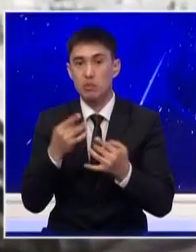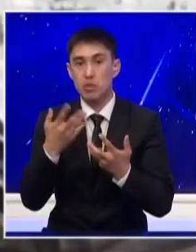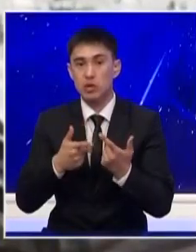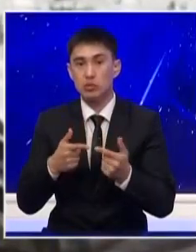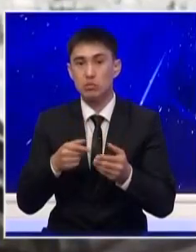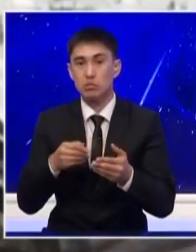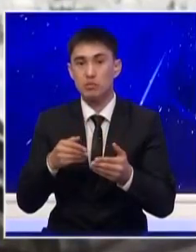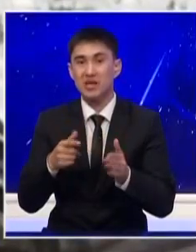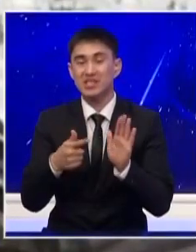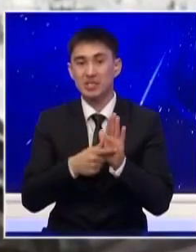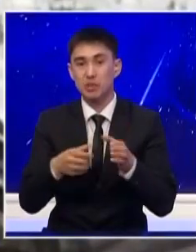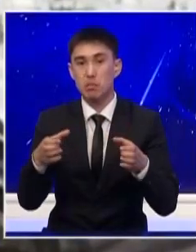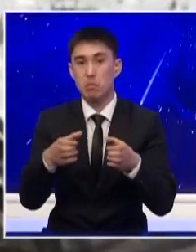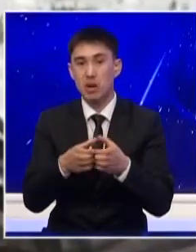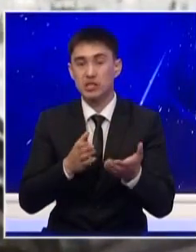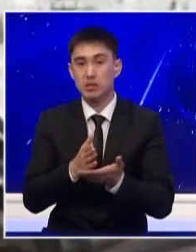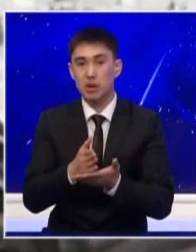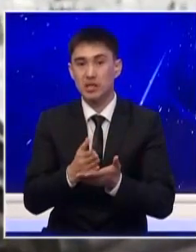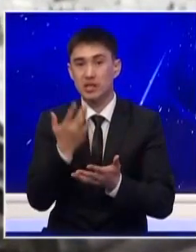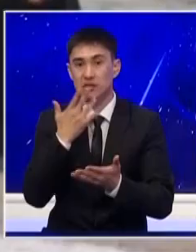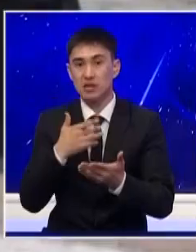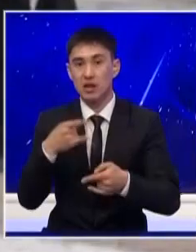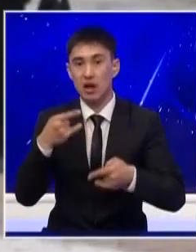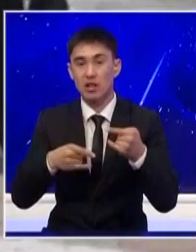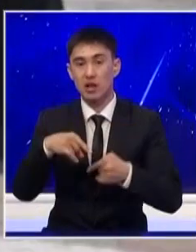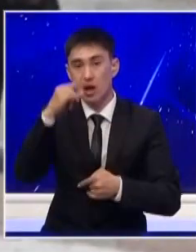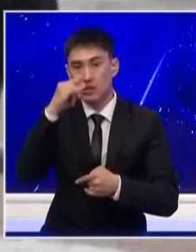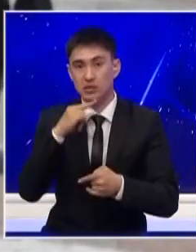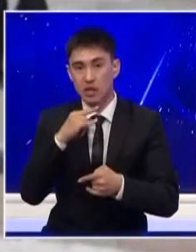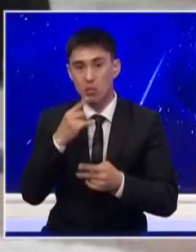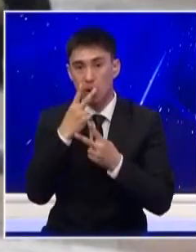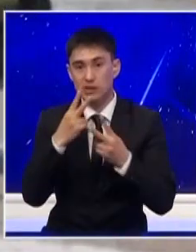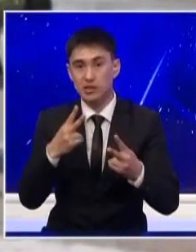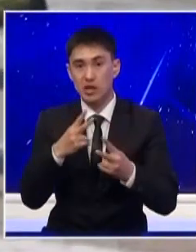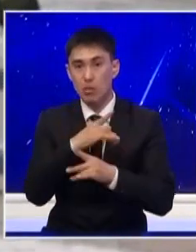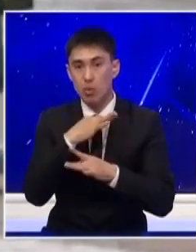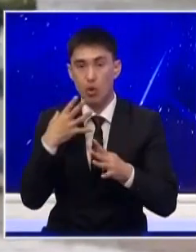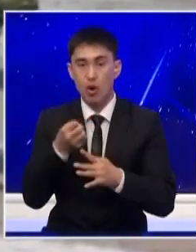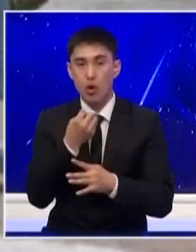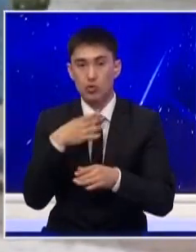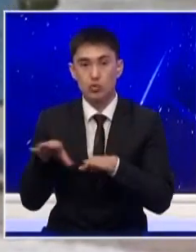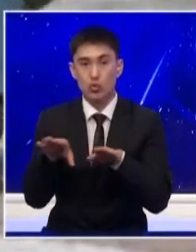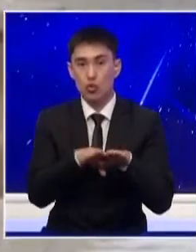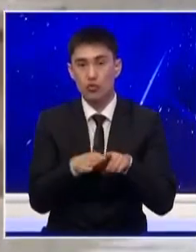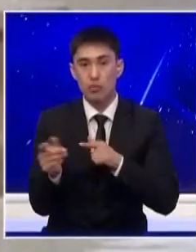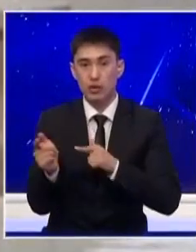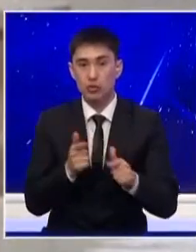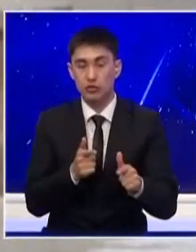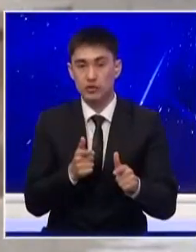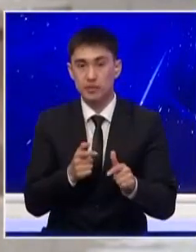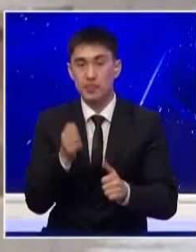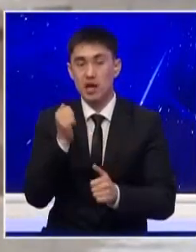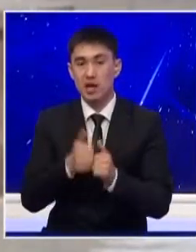7 политических партий в прямом эфире национального канала «Казахстан» показали достаточно хороший уровень их